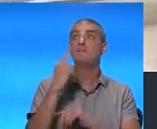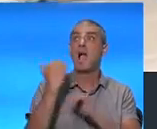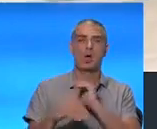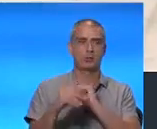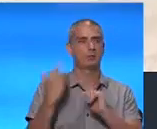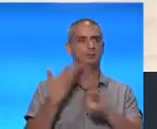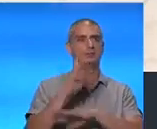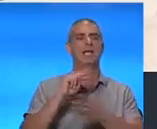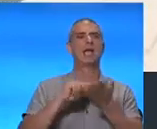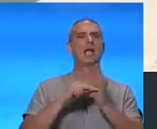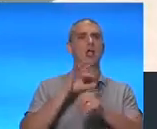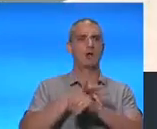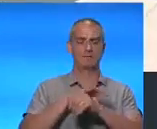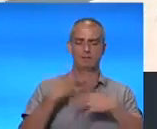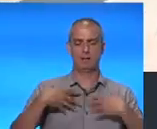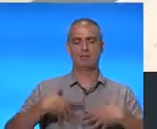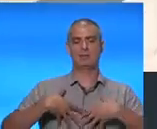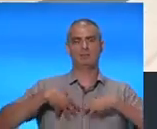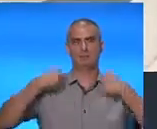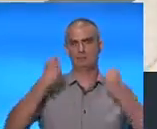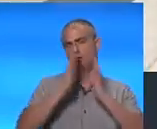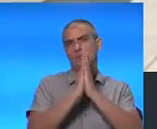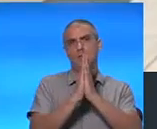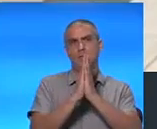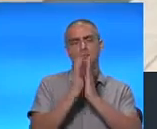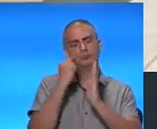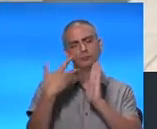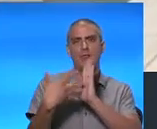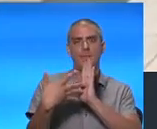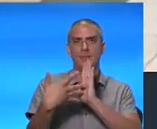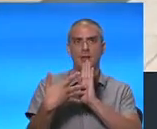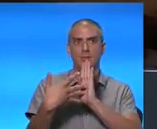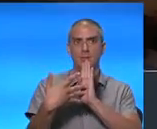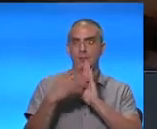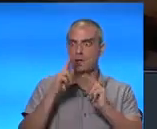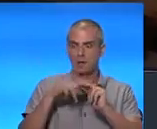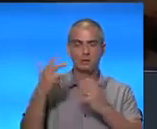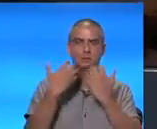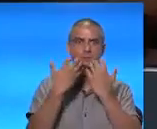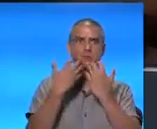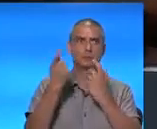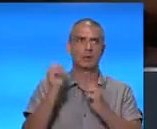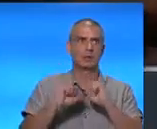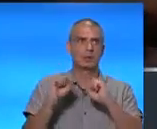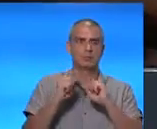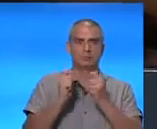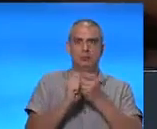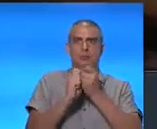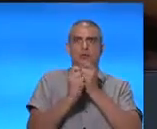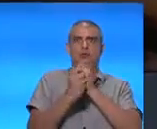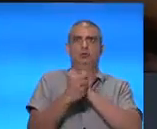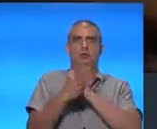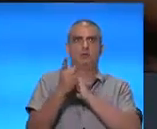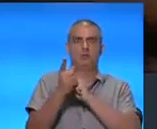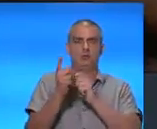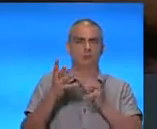נכנסה לחדר הרופא הורידה את בגדי העליונים לבקשתו לצורך הבדיקה אבל אז היא מספרת התנהגותו השתנתה והוא